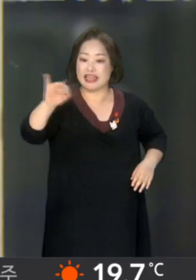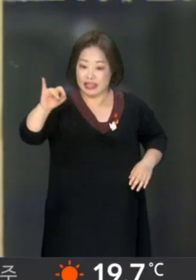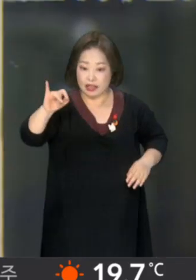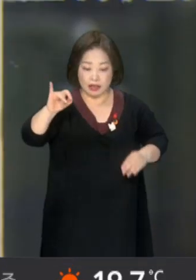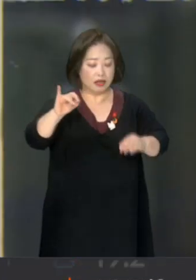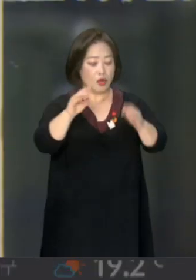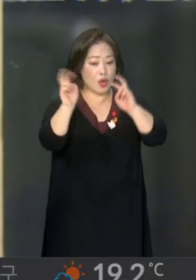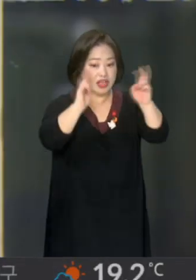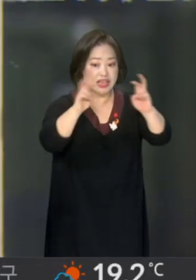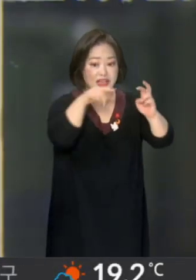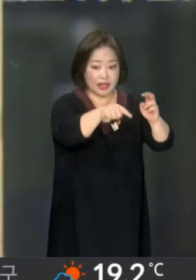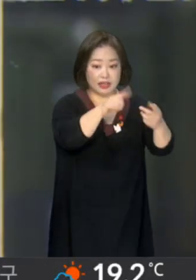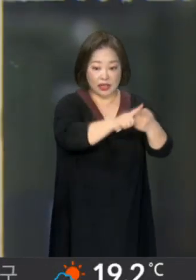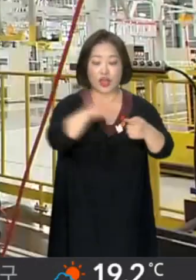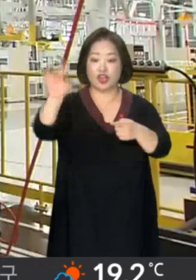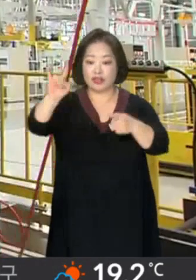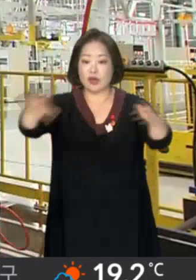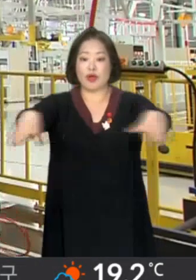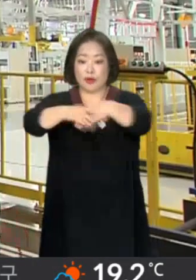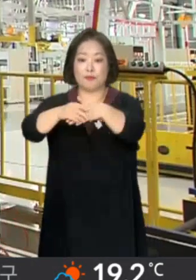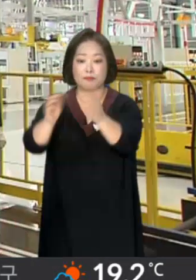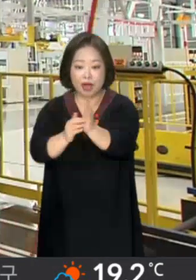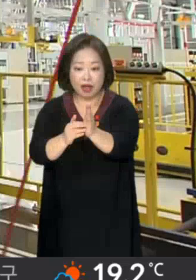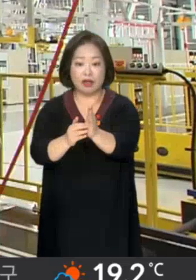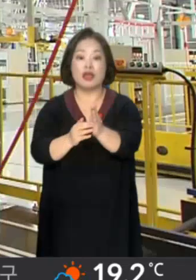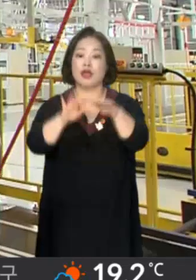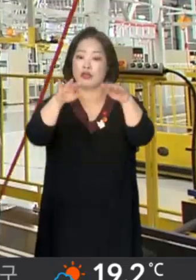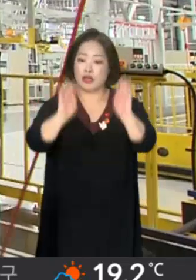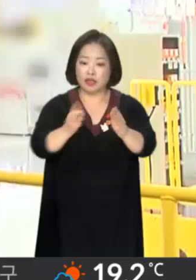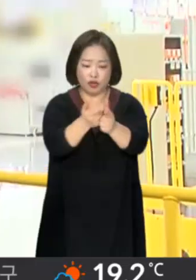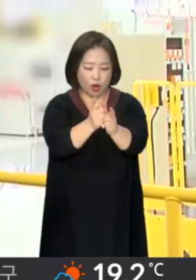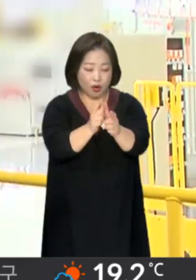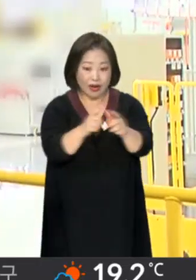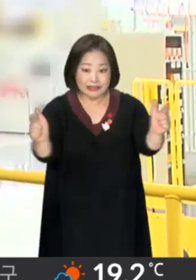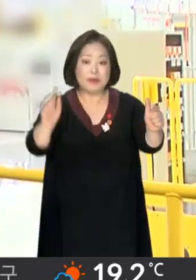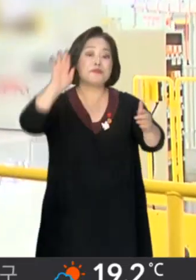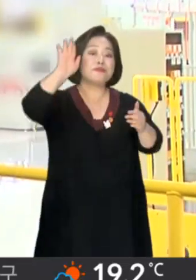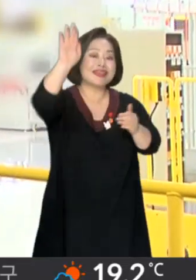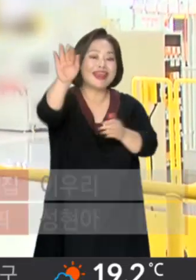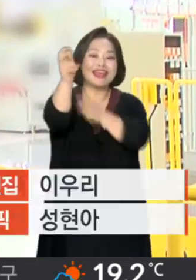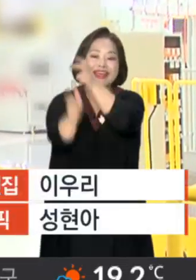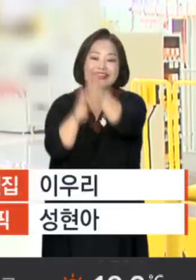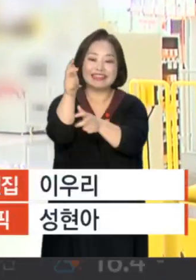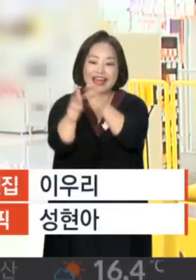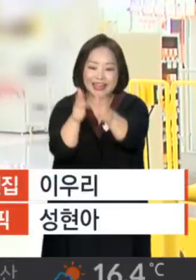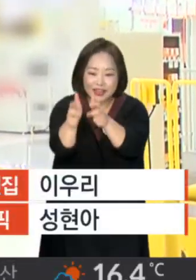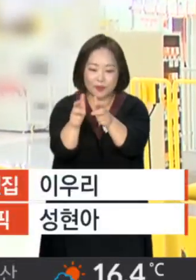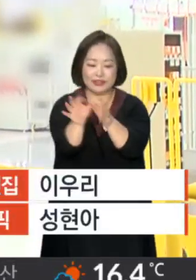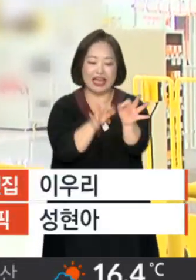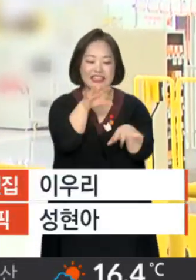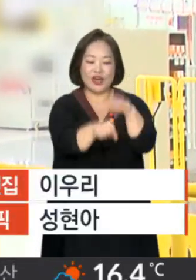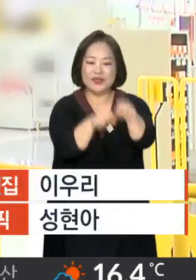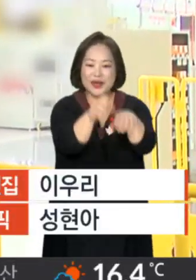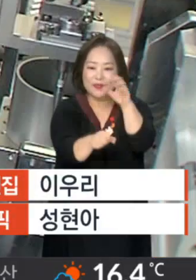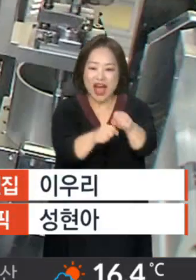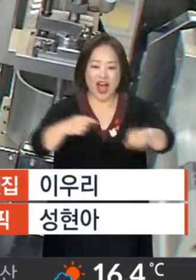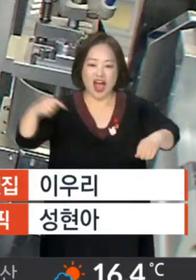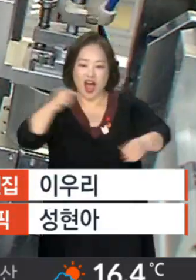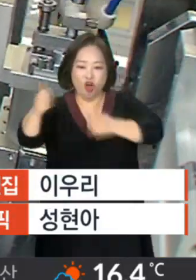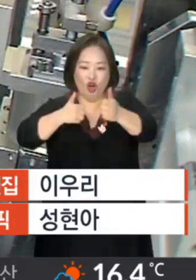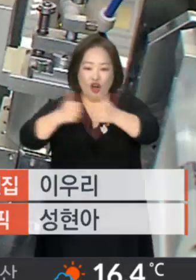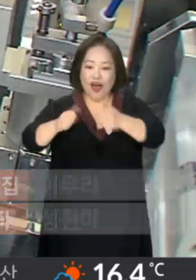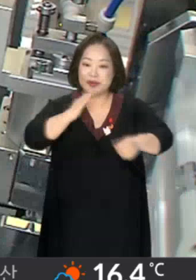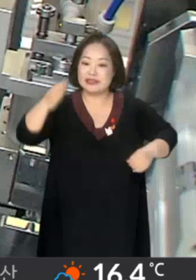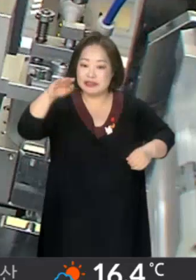제품 공급 계약을 맺었습니다. 각국의 보호주의가 확산하며 미래 산업 선점을 둘러싼 경쟁이 치열해지고 있는